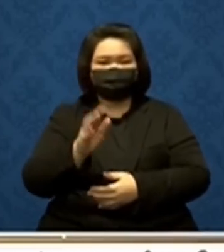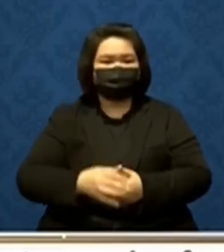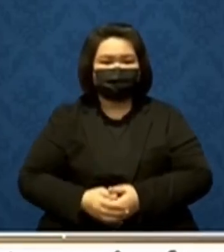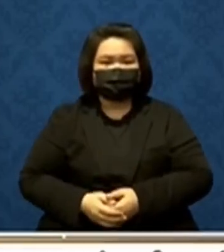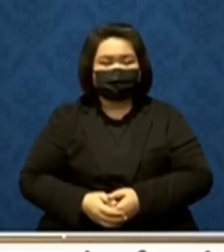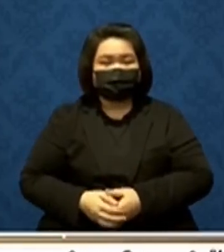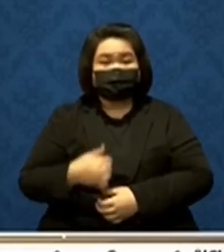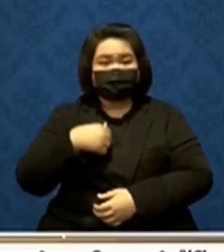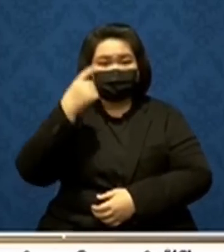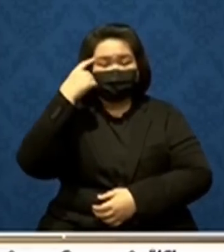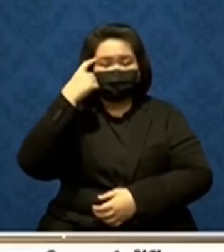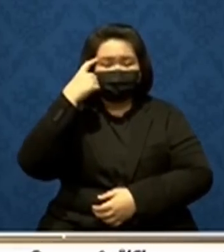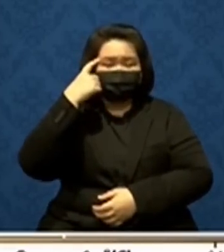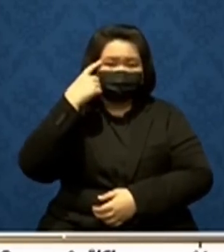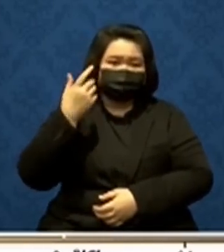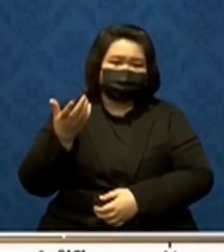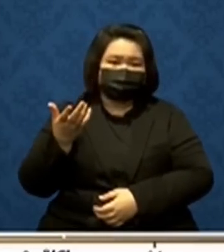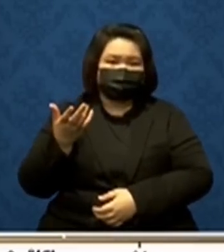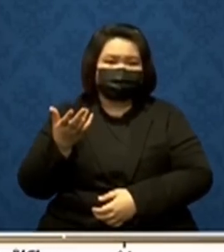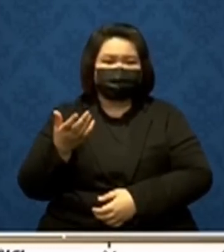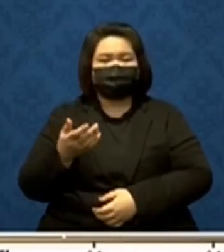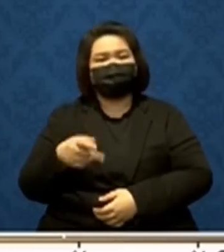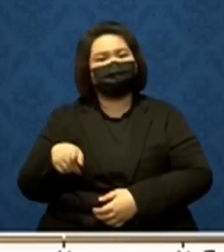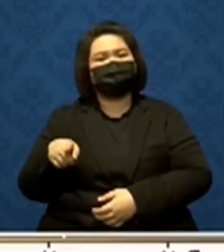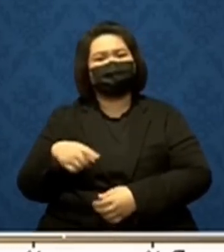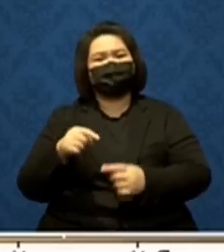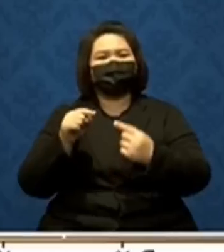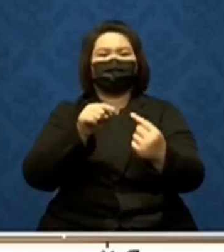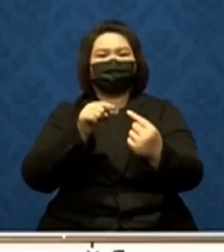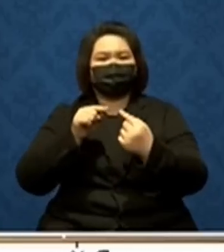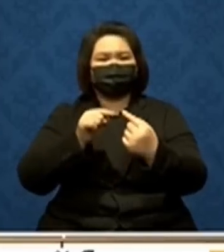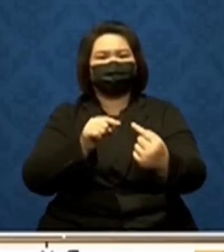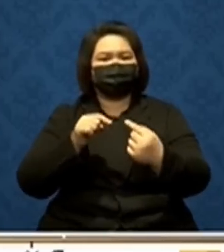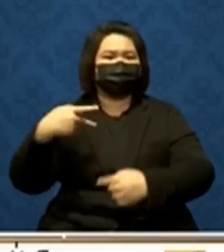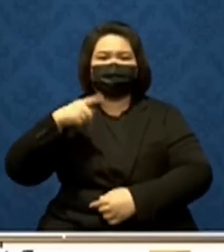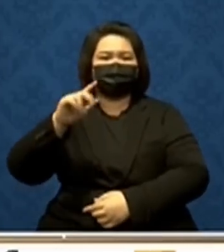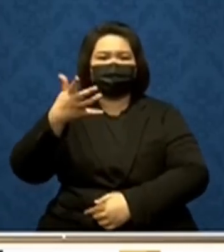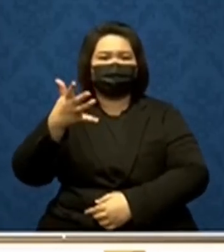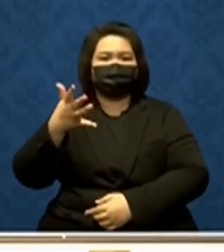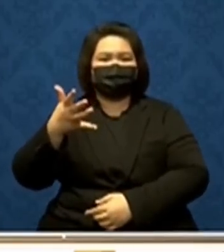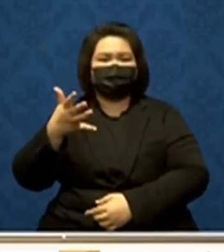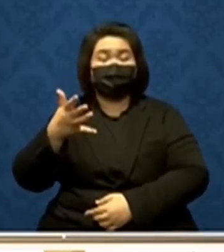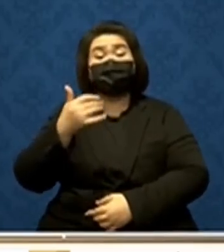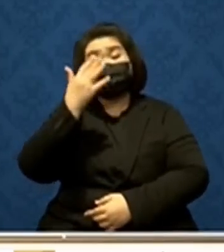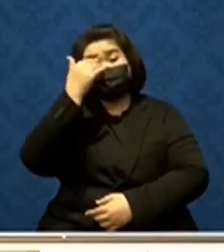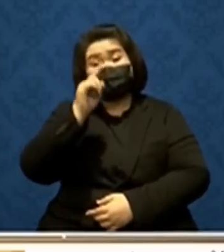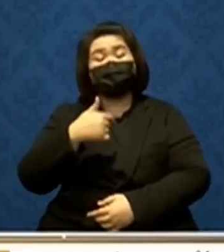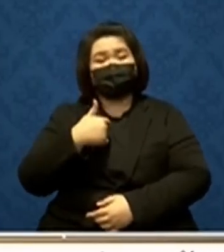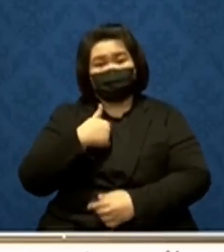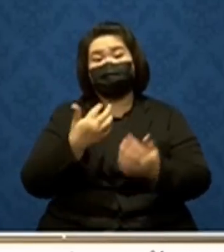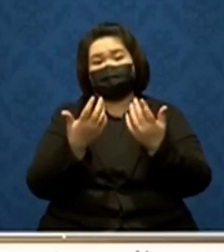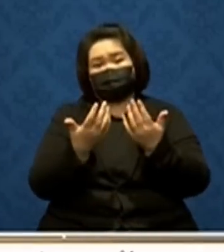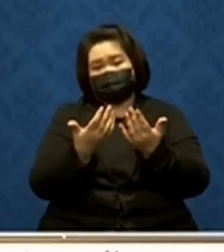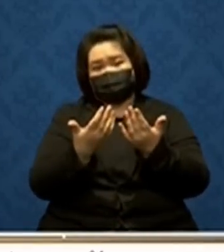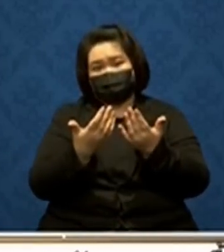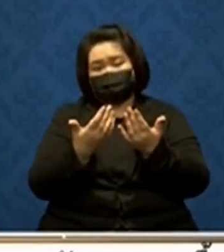ผมคิดว่าเรื่องนี้เนี่ยไม่มีประโยชน์ที่จะต้องมาต้องเถียงกันนะครับเพราะยังไงๆก็แล้วแต่ตนจะนำเรื่องนี้